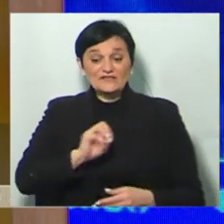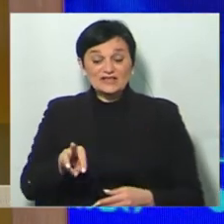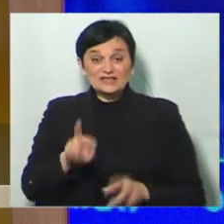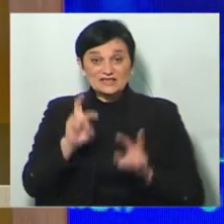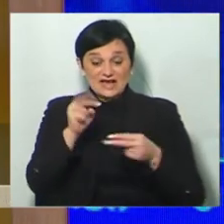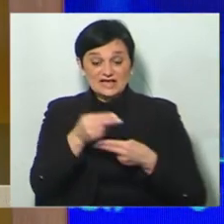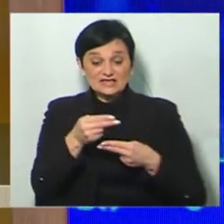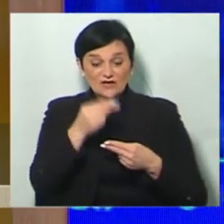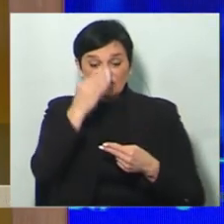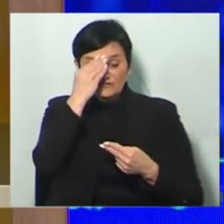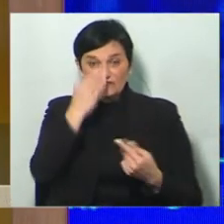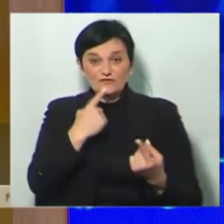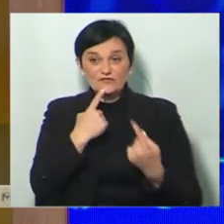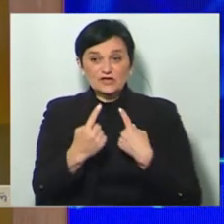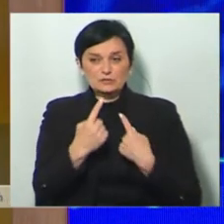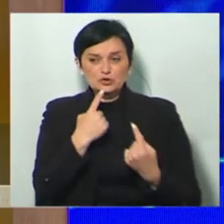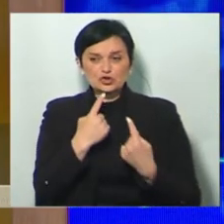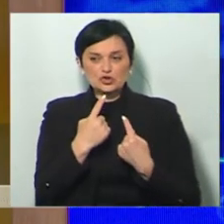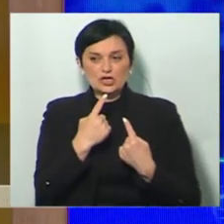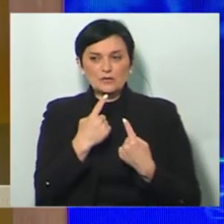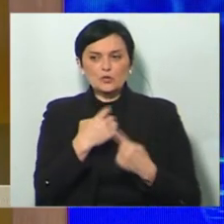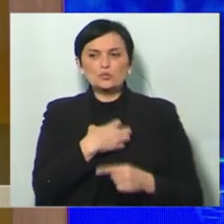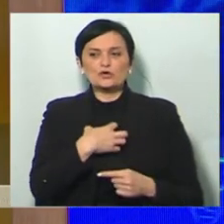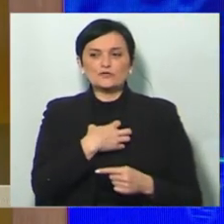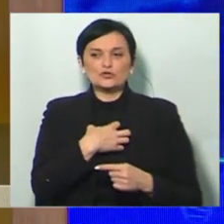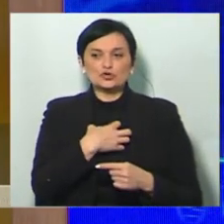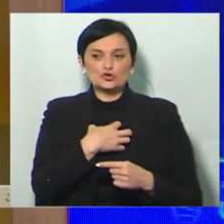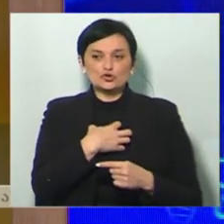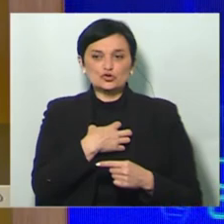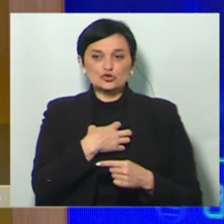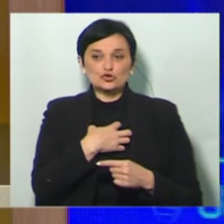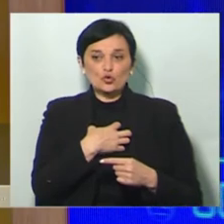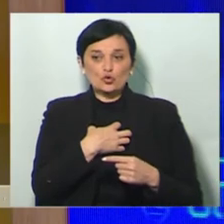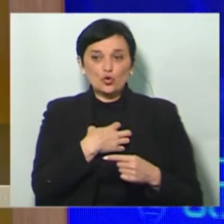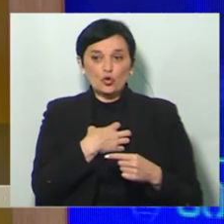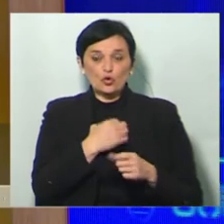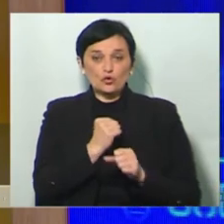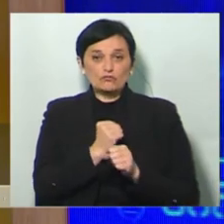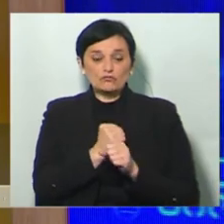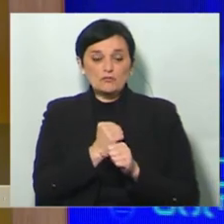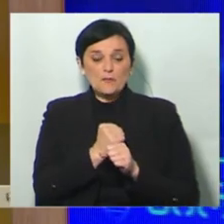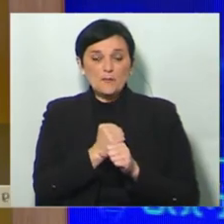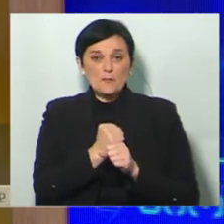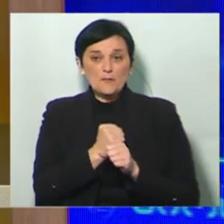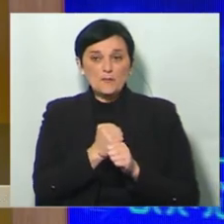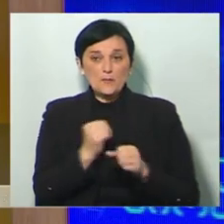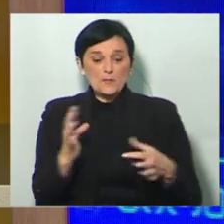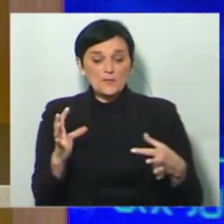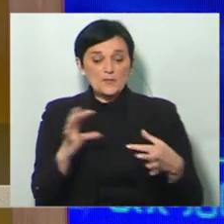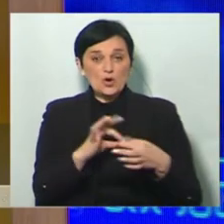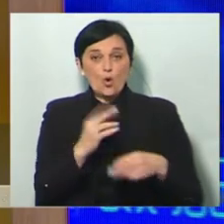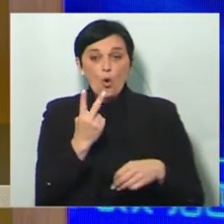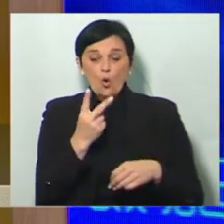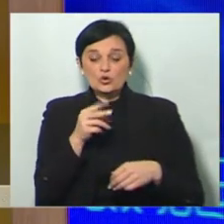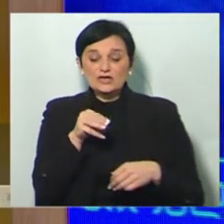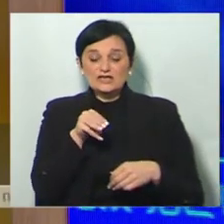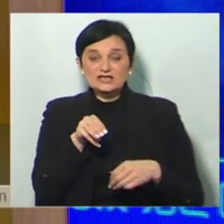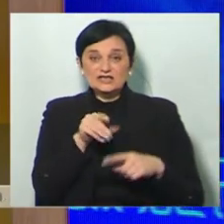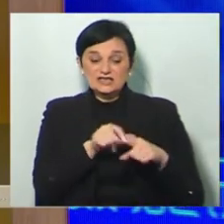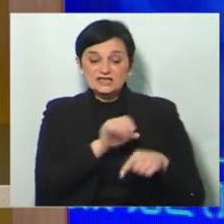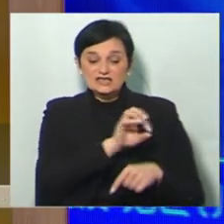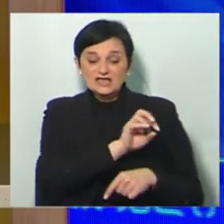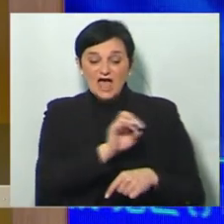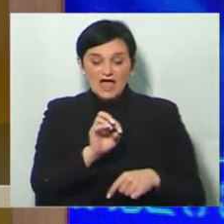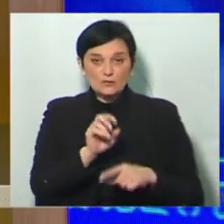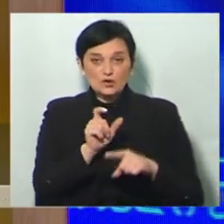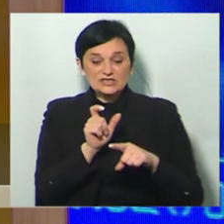ამ თემებზე ვიმშელებთ, ალბათ მნიშვნელოვანია გავატაროთ მიჯნა ორ ტერმინ შორის და ორ